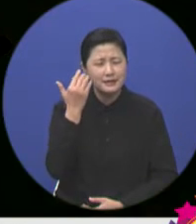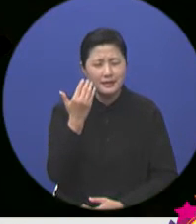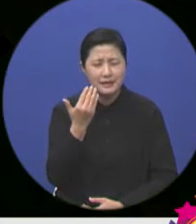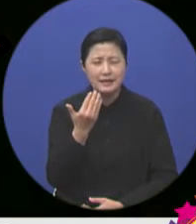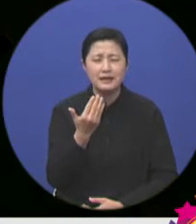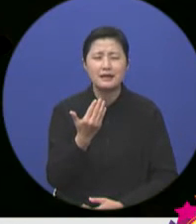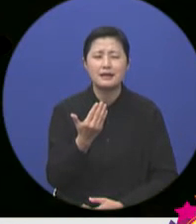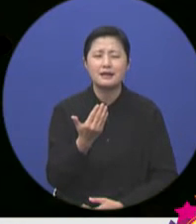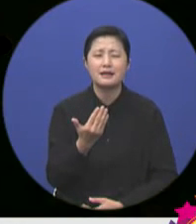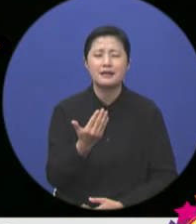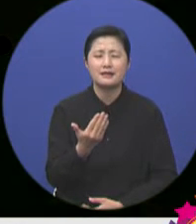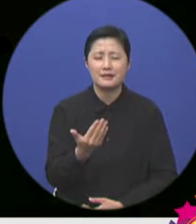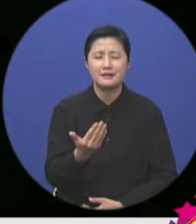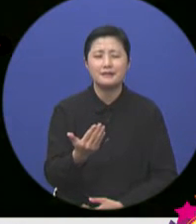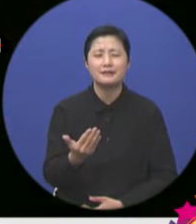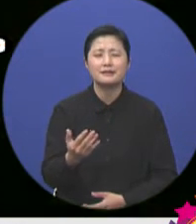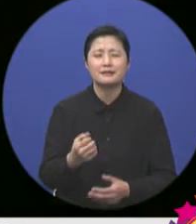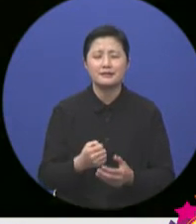잊으리까